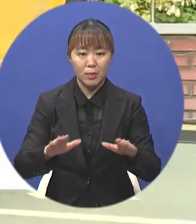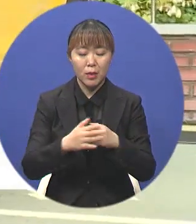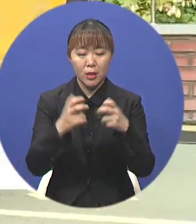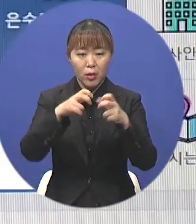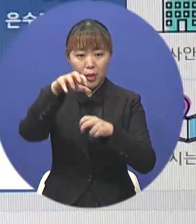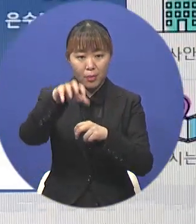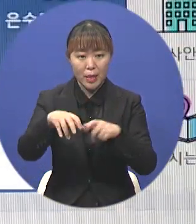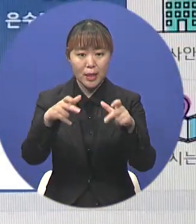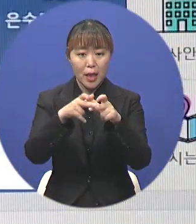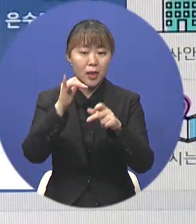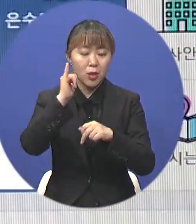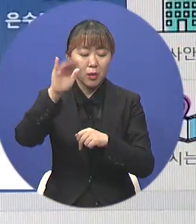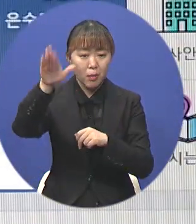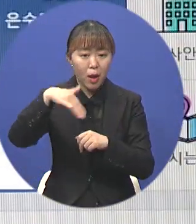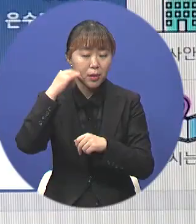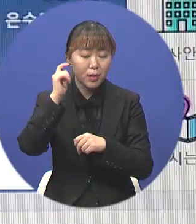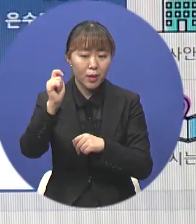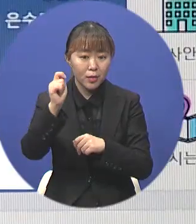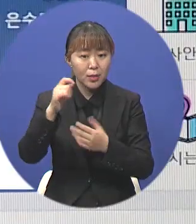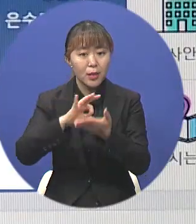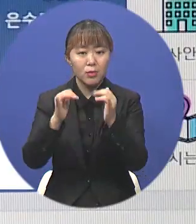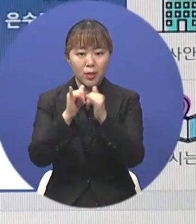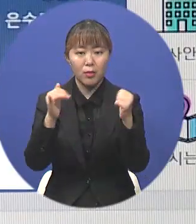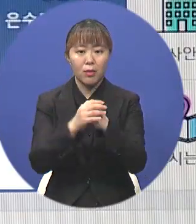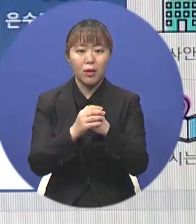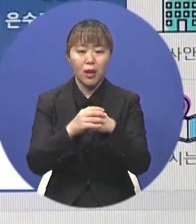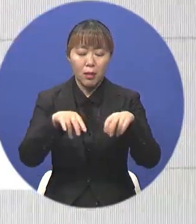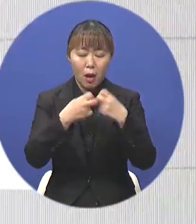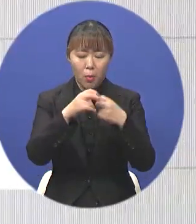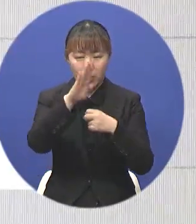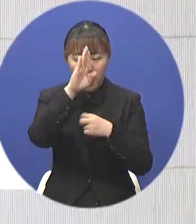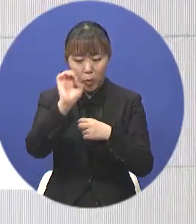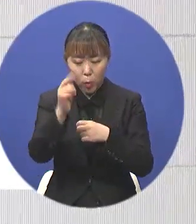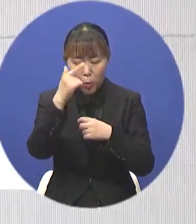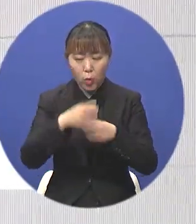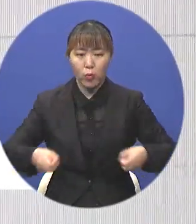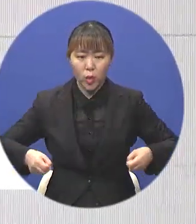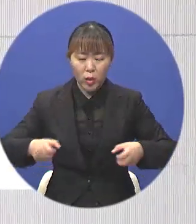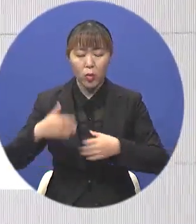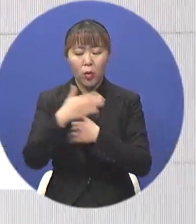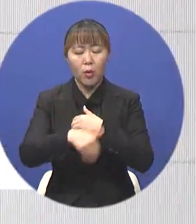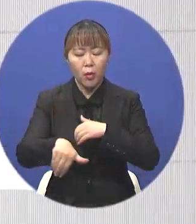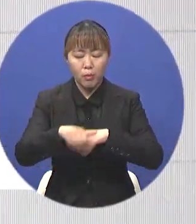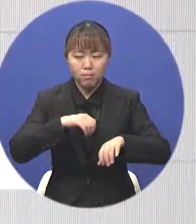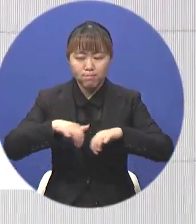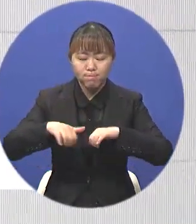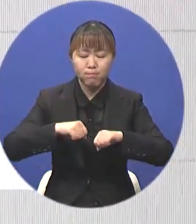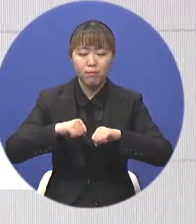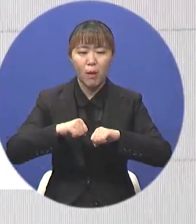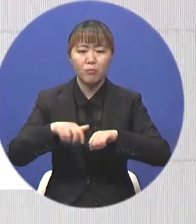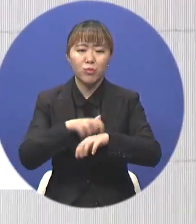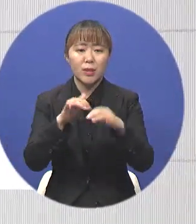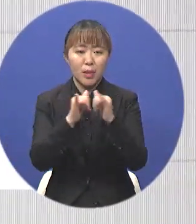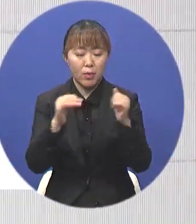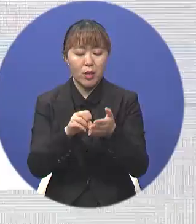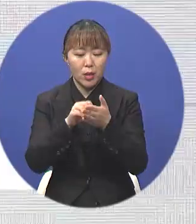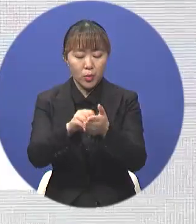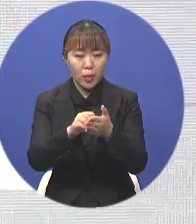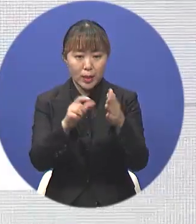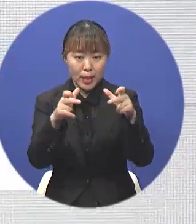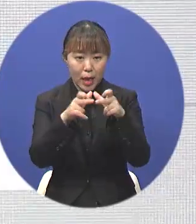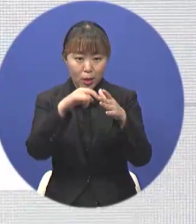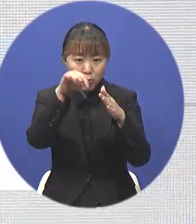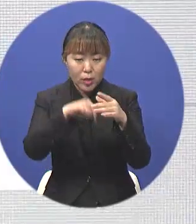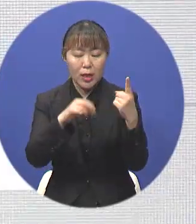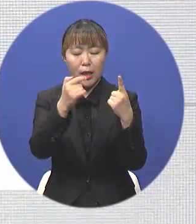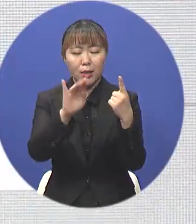성남시의 장애인 콜택시 이용 대상은 사고 질병으로 휠체어 이용 거동 불편자 또는 등록장애인 가운데 장애